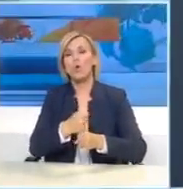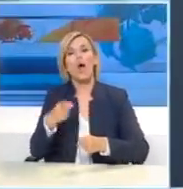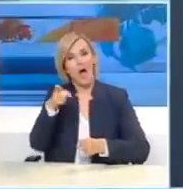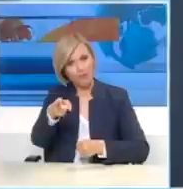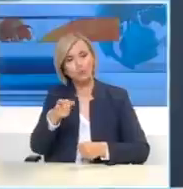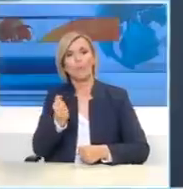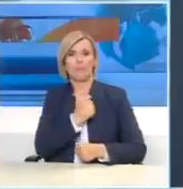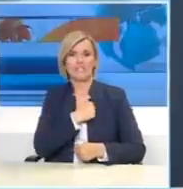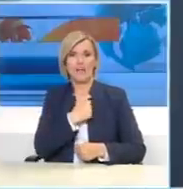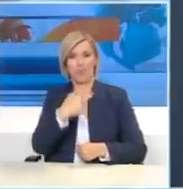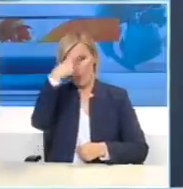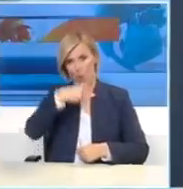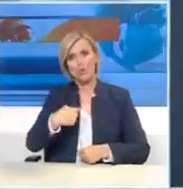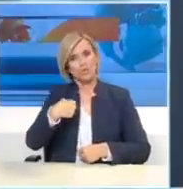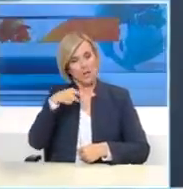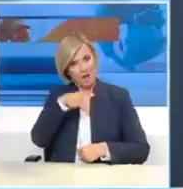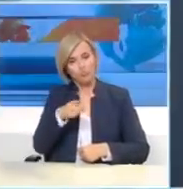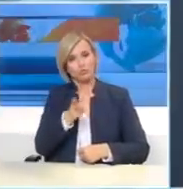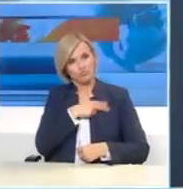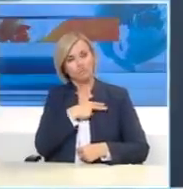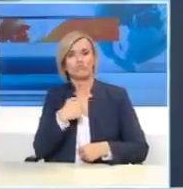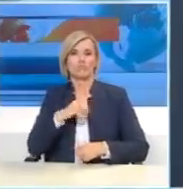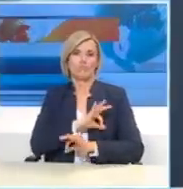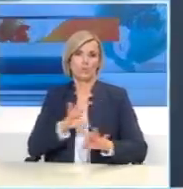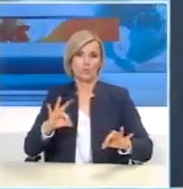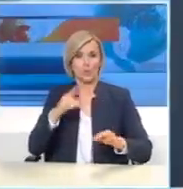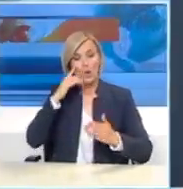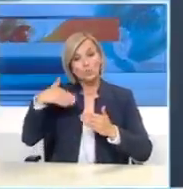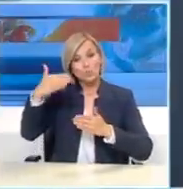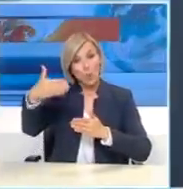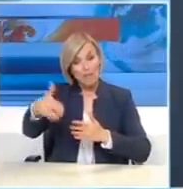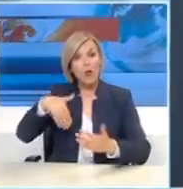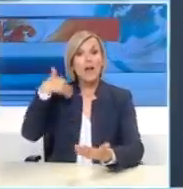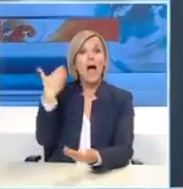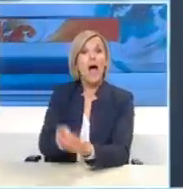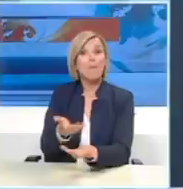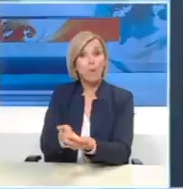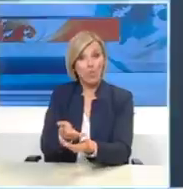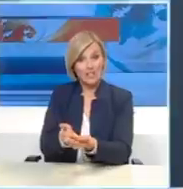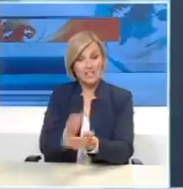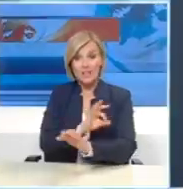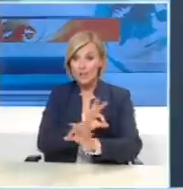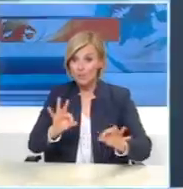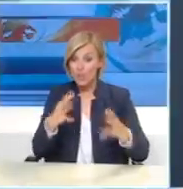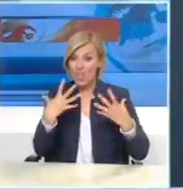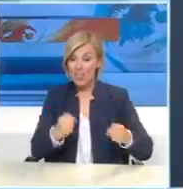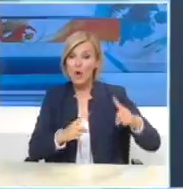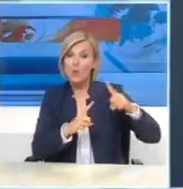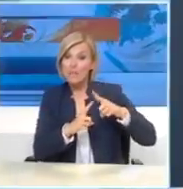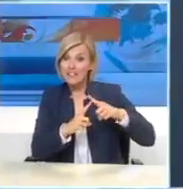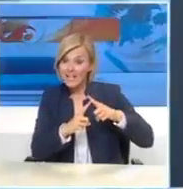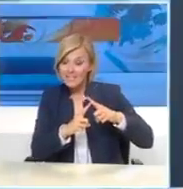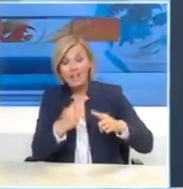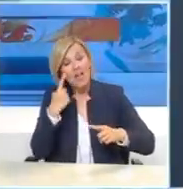και εγώ. Θα αποδειχθεί στο μέλλον, όταν θα έχουμε αξιόπιστα τεστ αντισωμάτων, τι από τα δύο